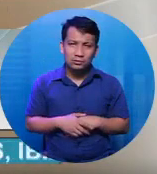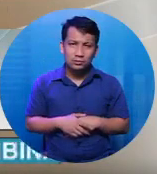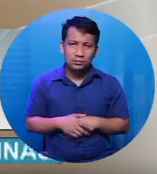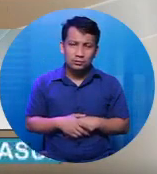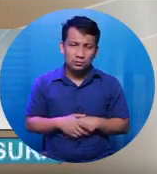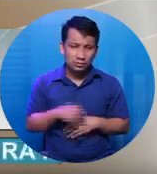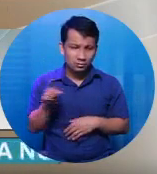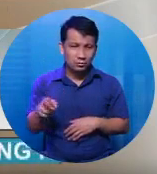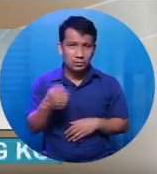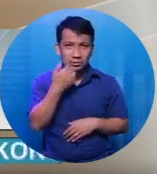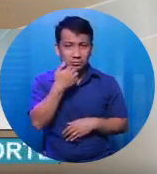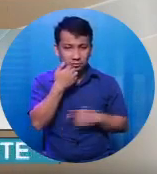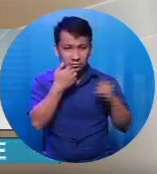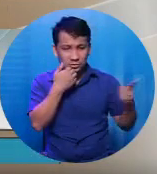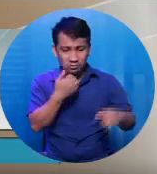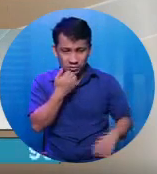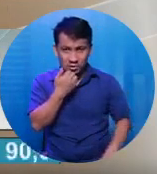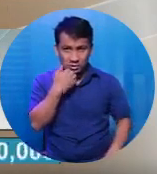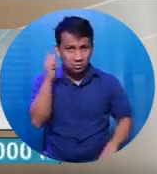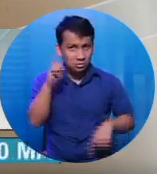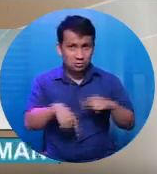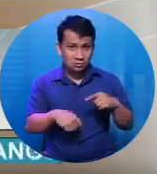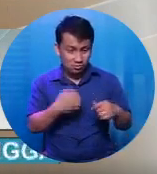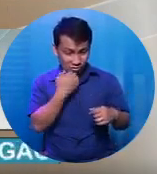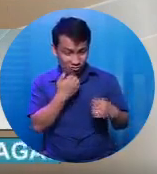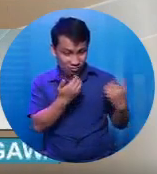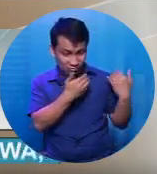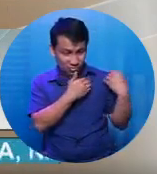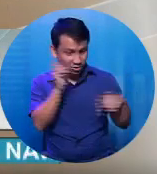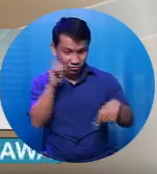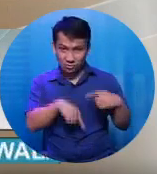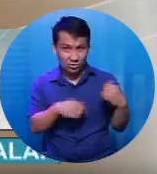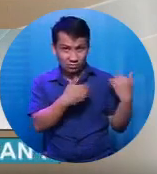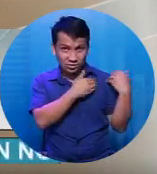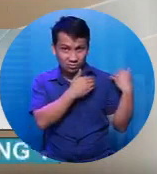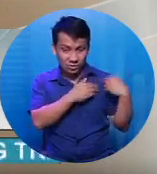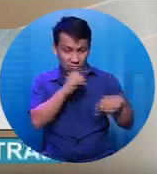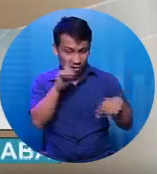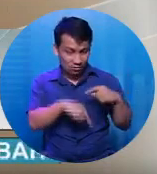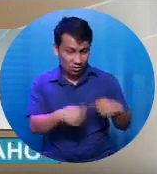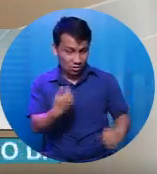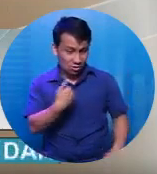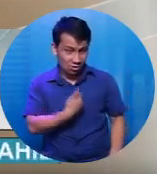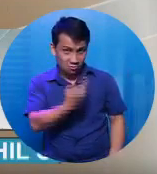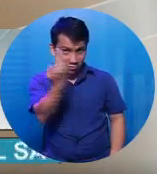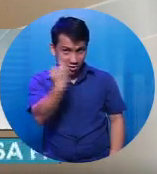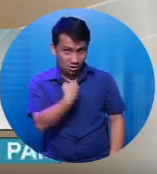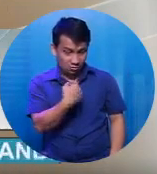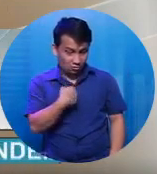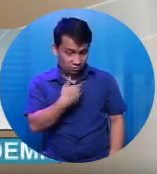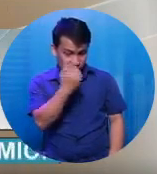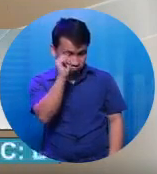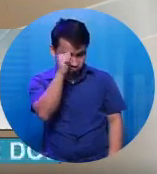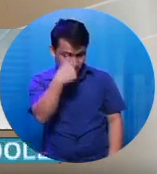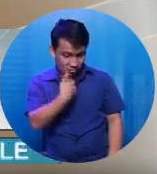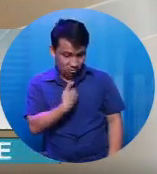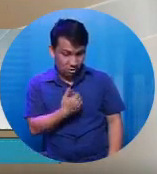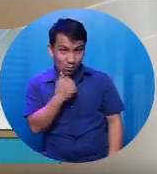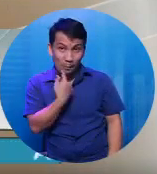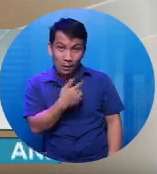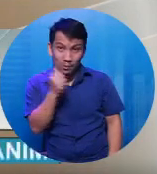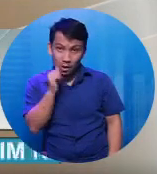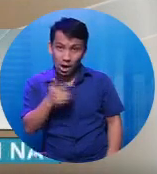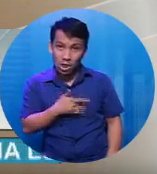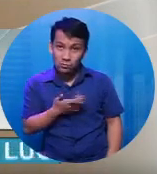Gagawa-gawa ka kasi ng mga mali, hindi mo naman kayang anwin. Ngayon ako yung dinidiin-diin mo. Ano yung feeling